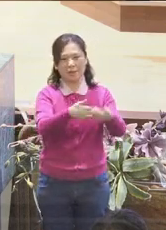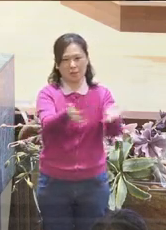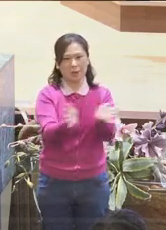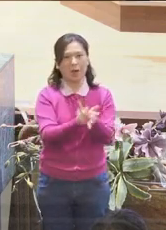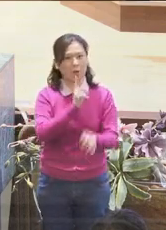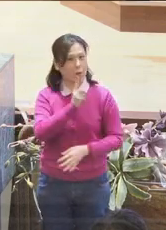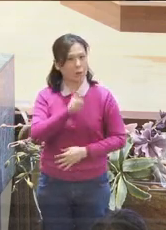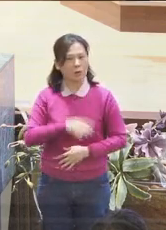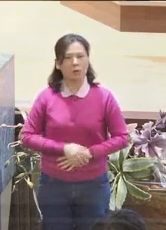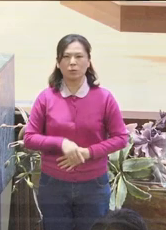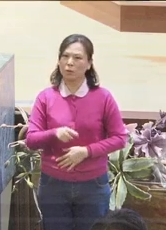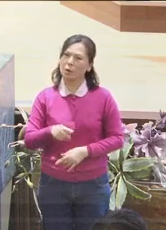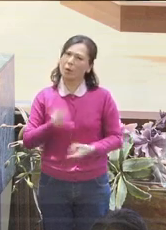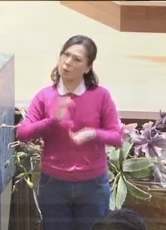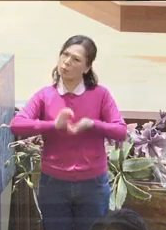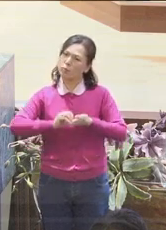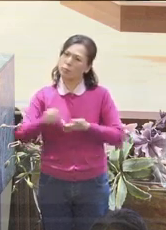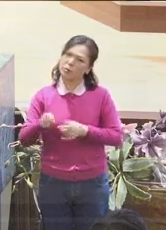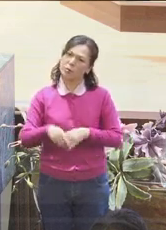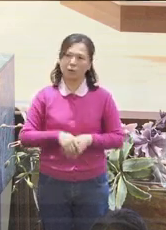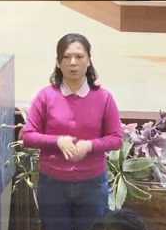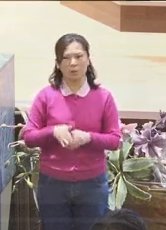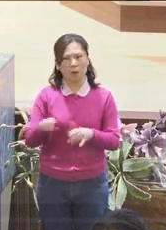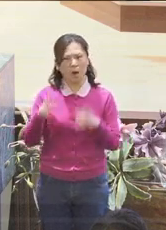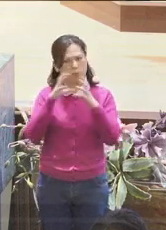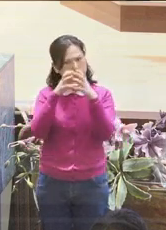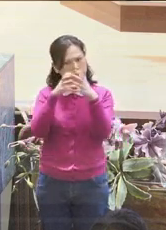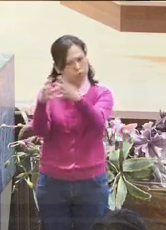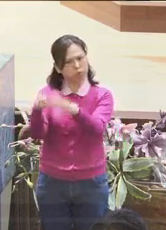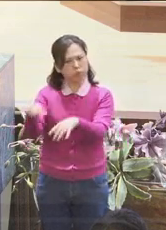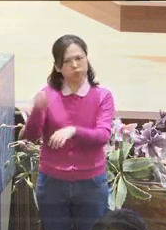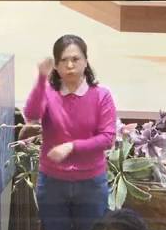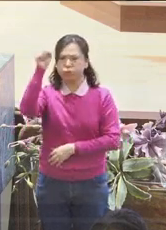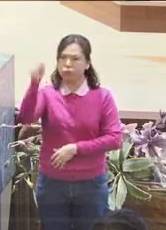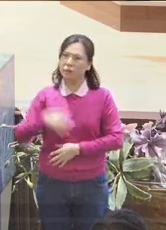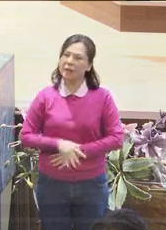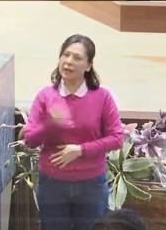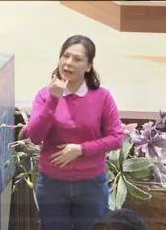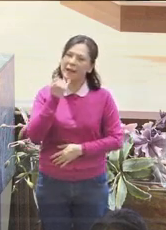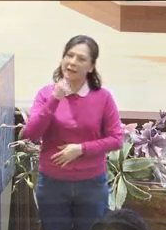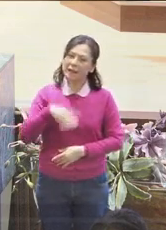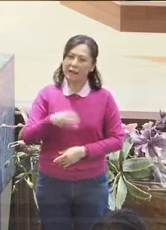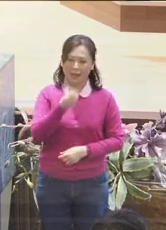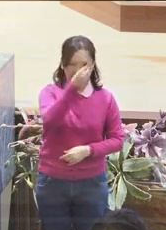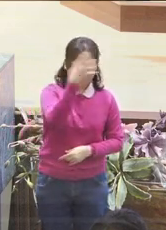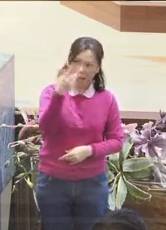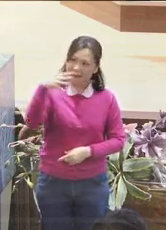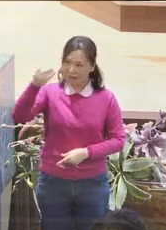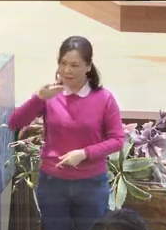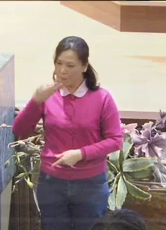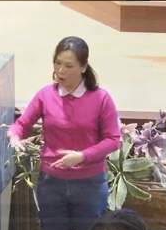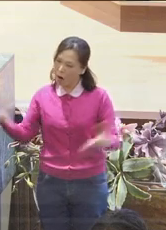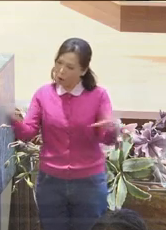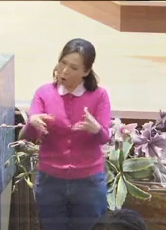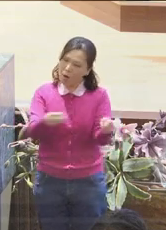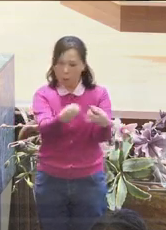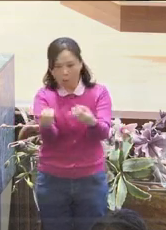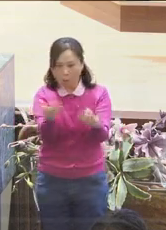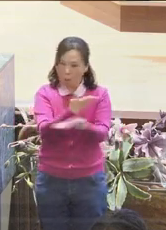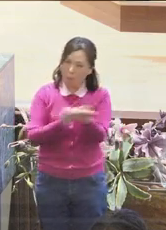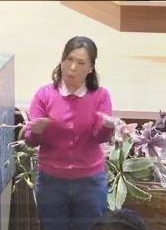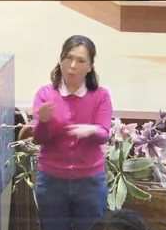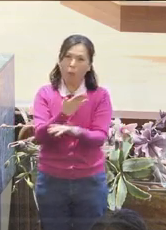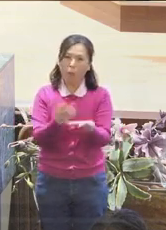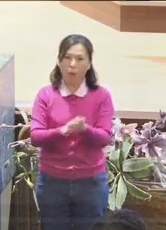说，哎，其实也不一定是这样子啊，我们可以来讨论说晚辈怎么跟长辈沟通，那这样子才能够让他们了解